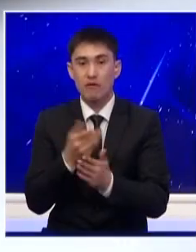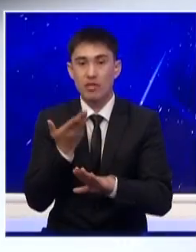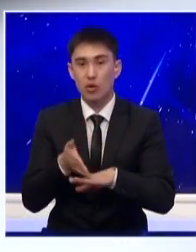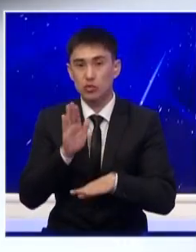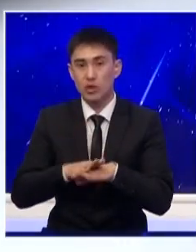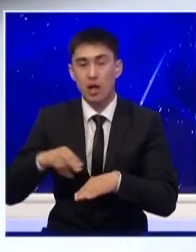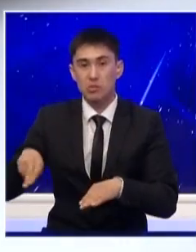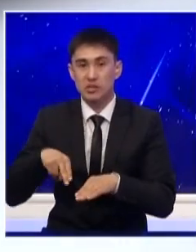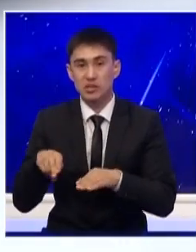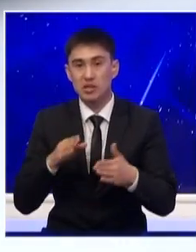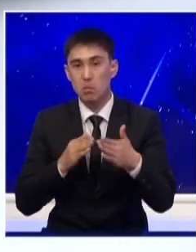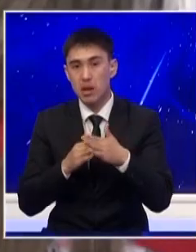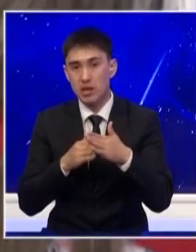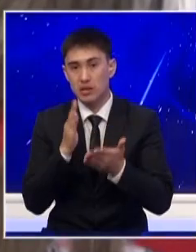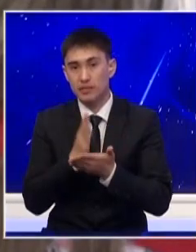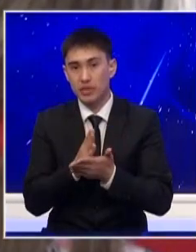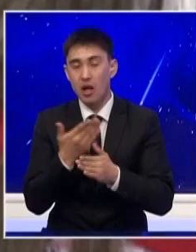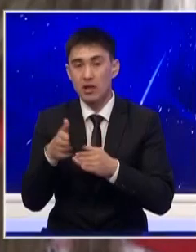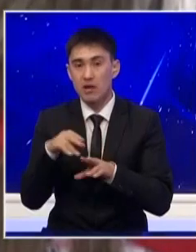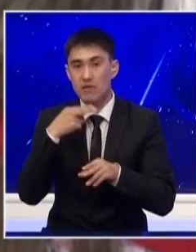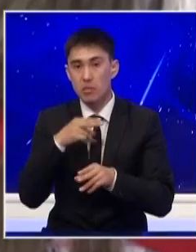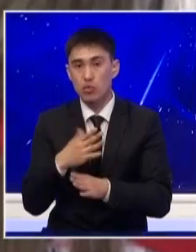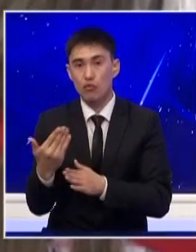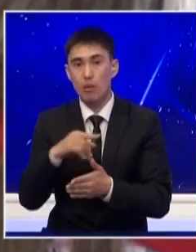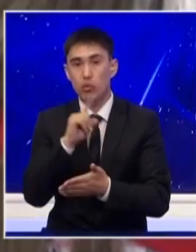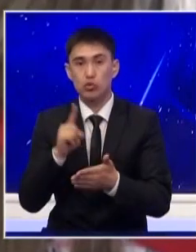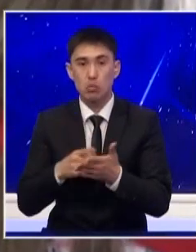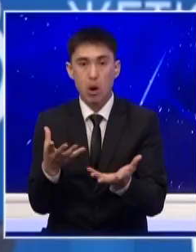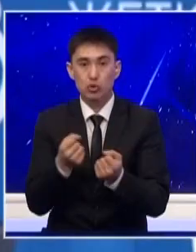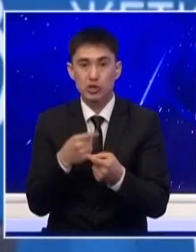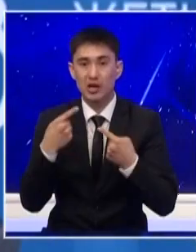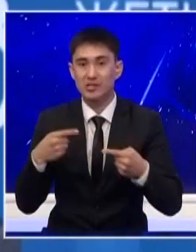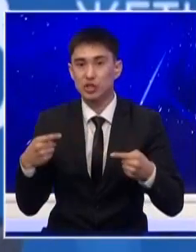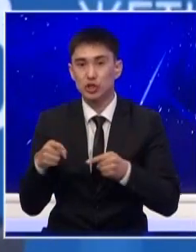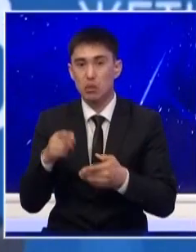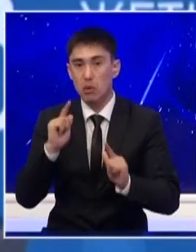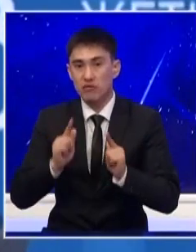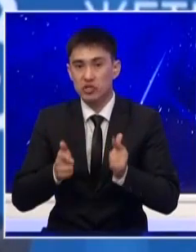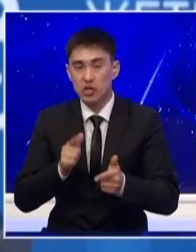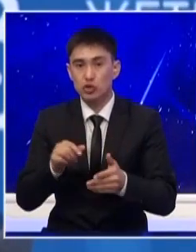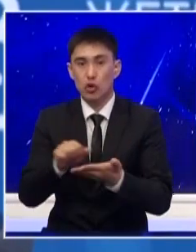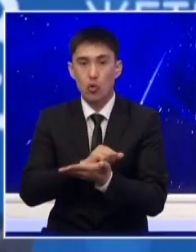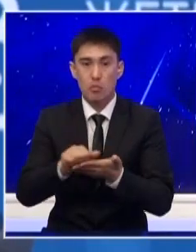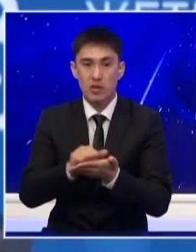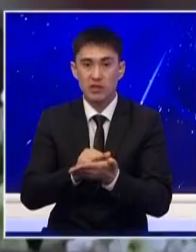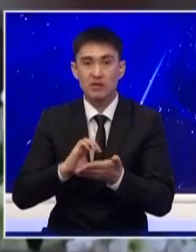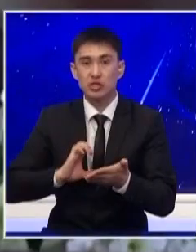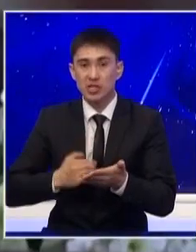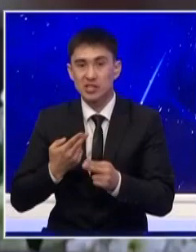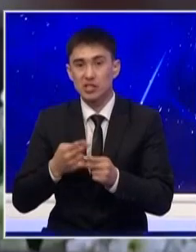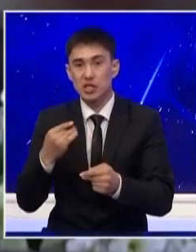и административные барьеры. Отдельное внимание уделили вопросам получения различных подтверждающих документов, в